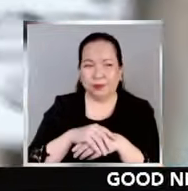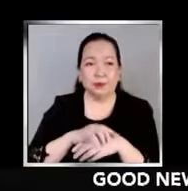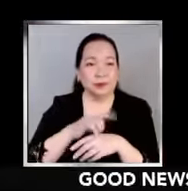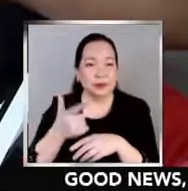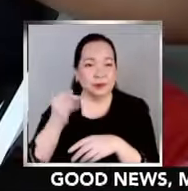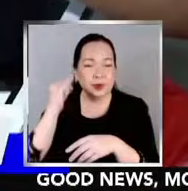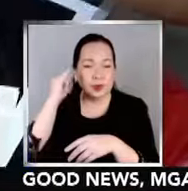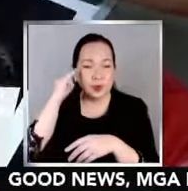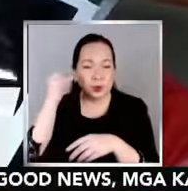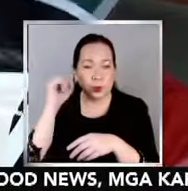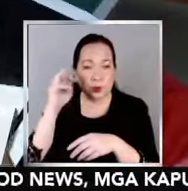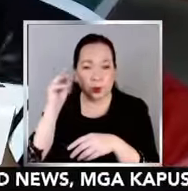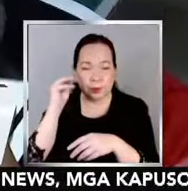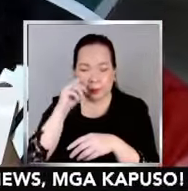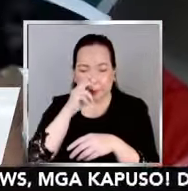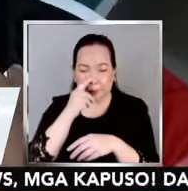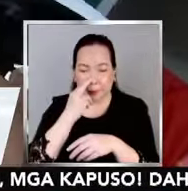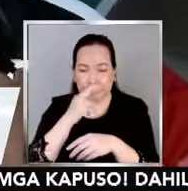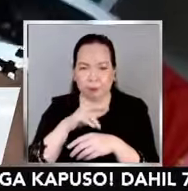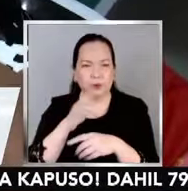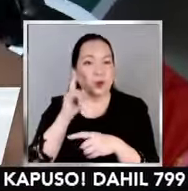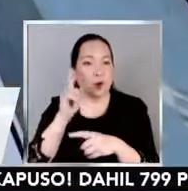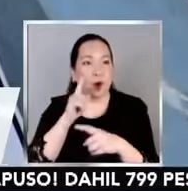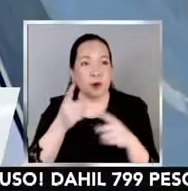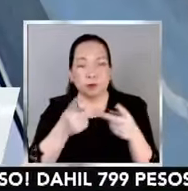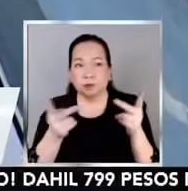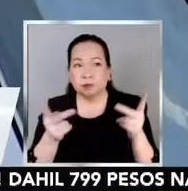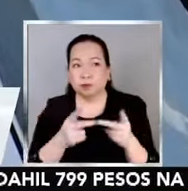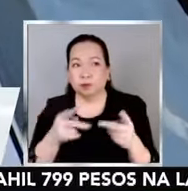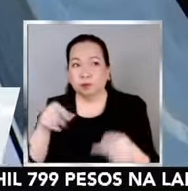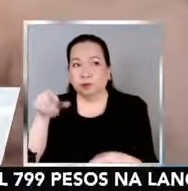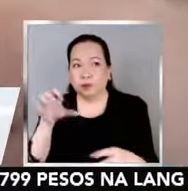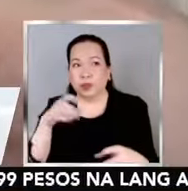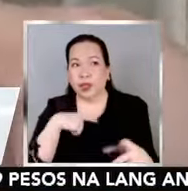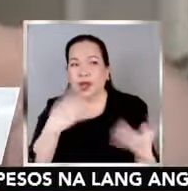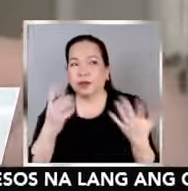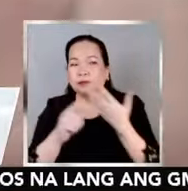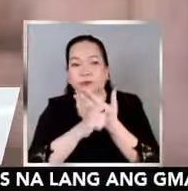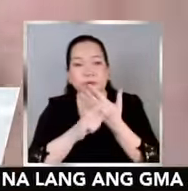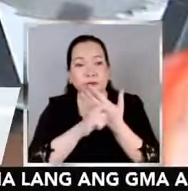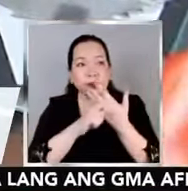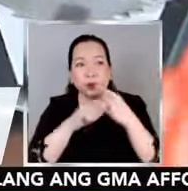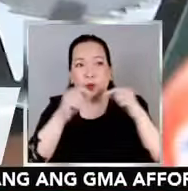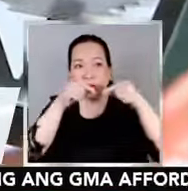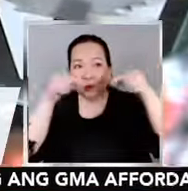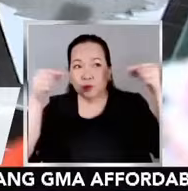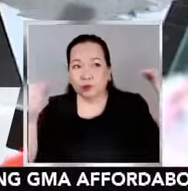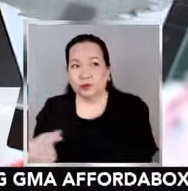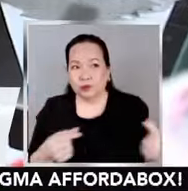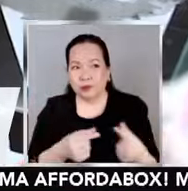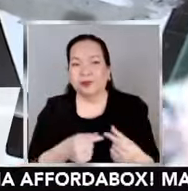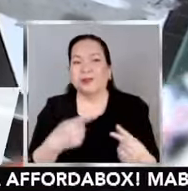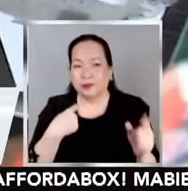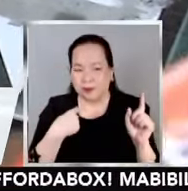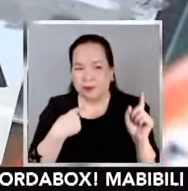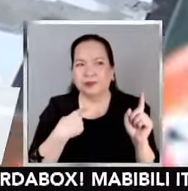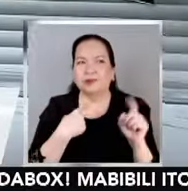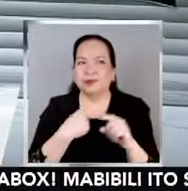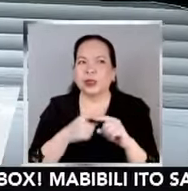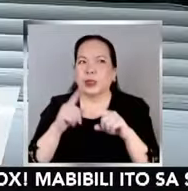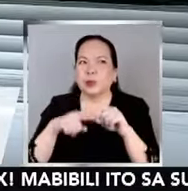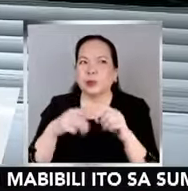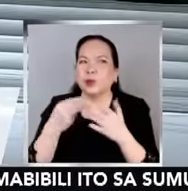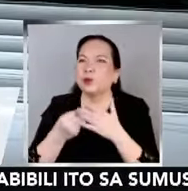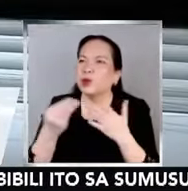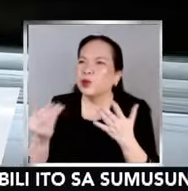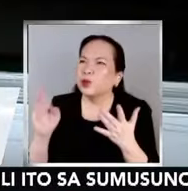Dito sa isang shop sa Quezon City, may paggawaan ng mga temporary na plaka ng mga sasakyan. Depende sa material kung magkano. Kung